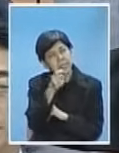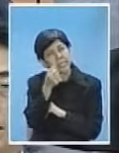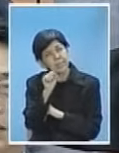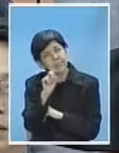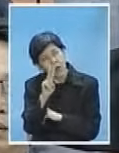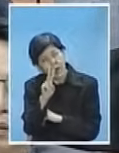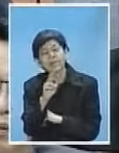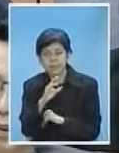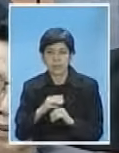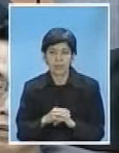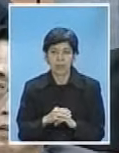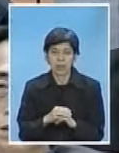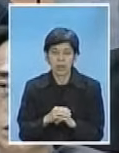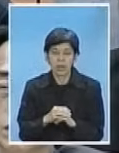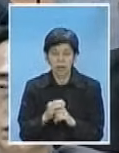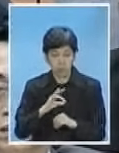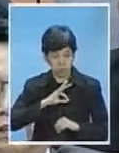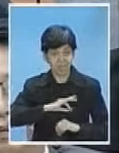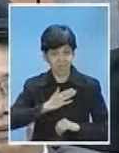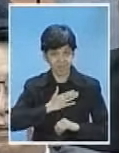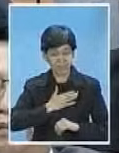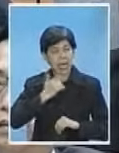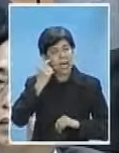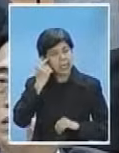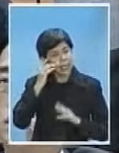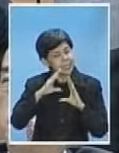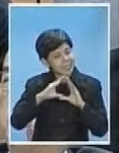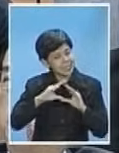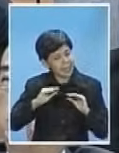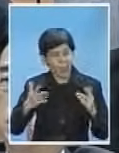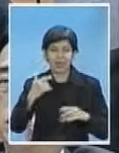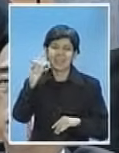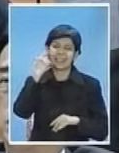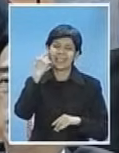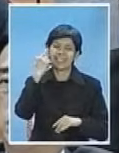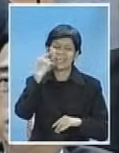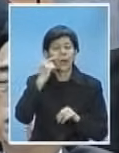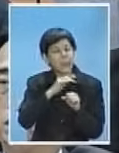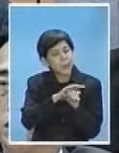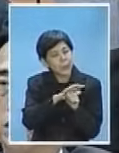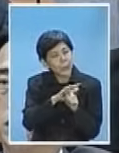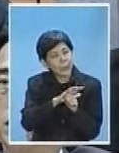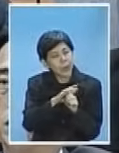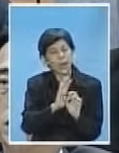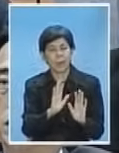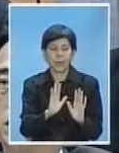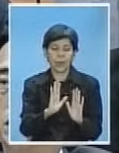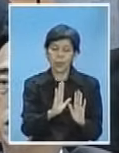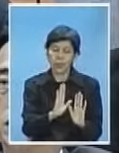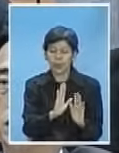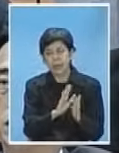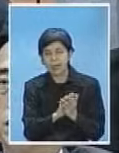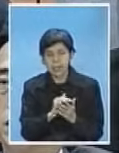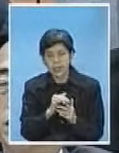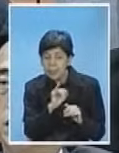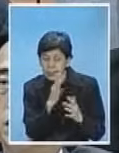ครั้งในความเห็นส่วนตัวตอนนั้นคิดว่าไฟดับแล้วเหลือแต่ควันอย่าเอาน้ำมันไปราด